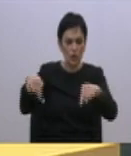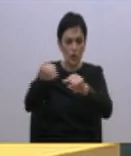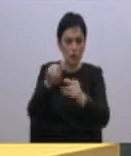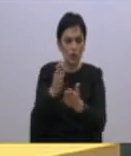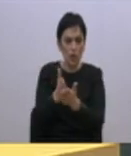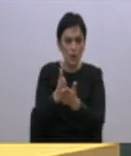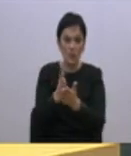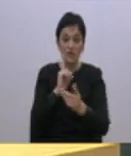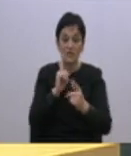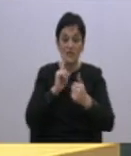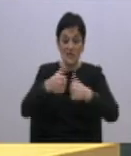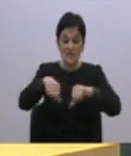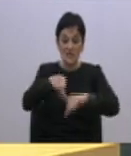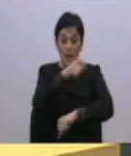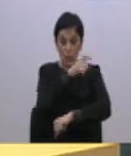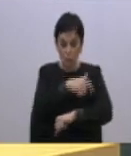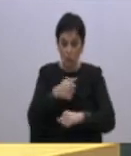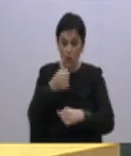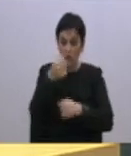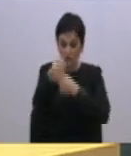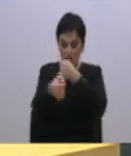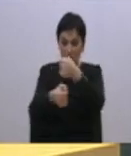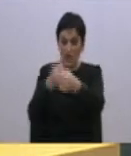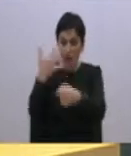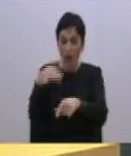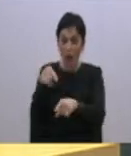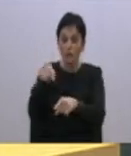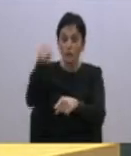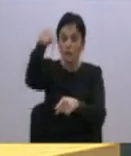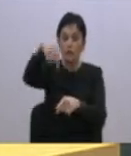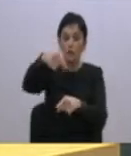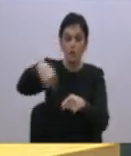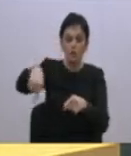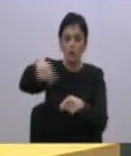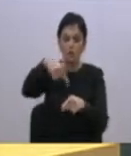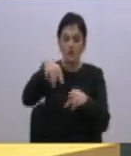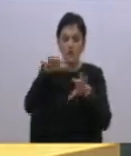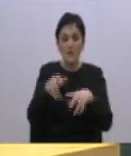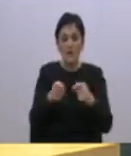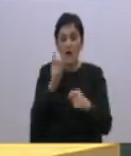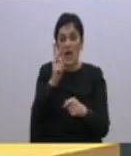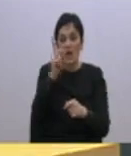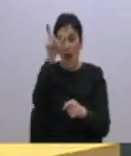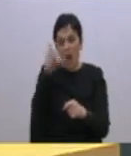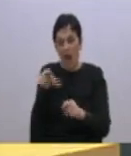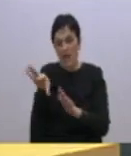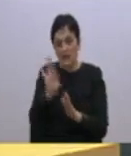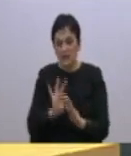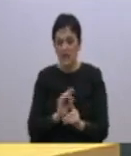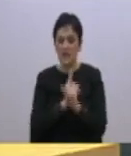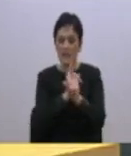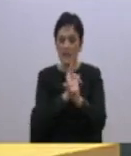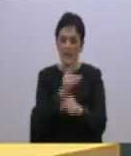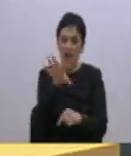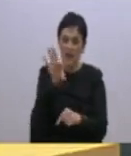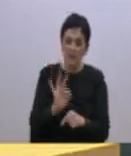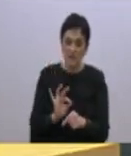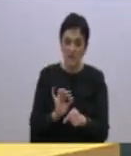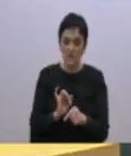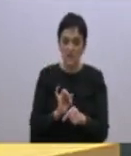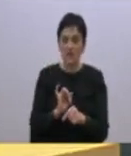რომ საბჭოს წევრები დავნიშნეთ და მერე წევრები თვითონ შიგნით პრეზიდენტობის კანდას გამოავლენენ ვიცე-პრეზიდენტებად დანიშნავენ